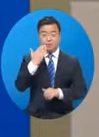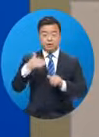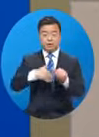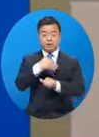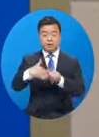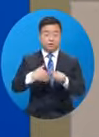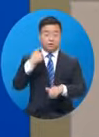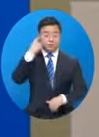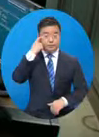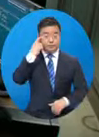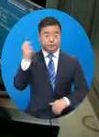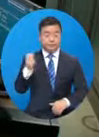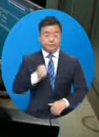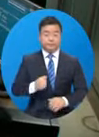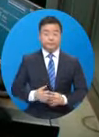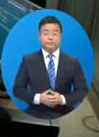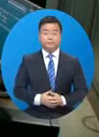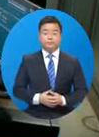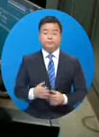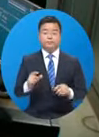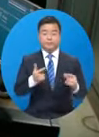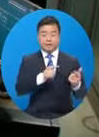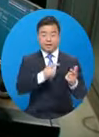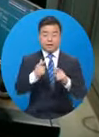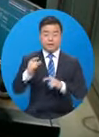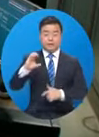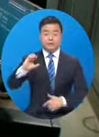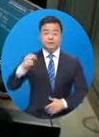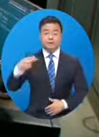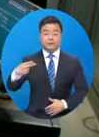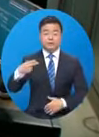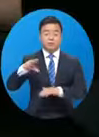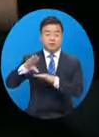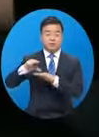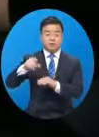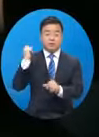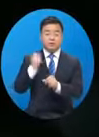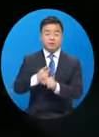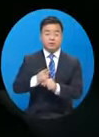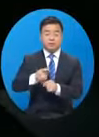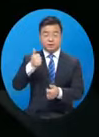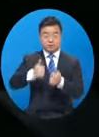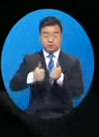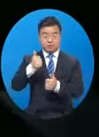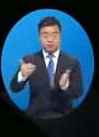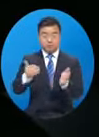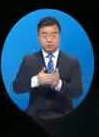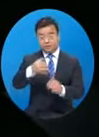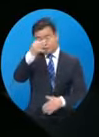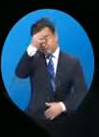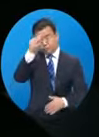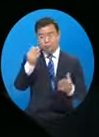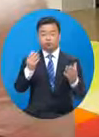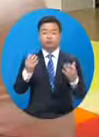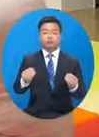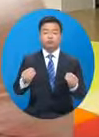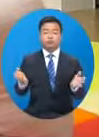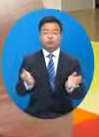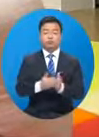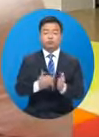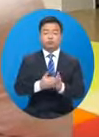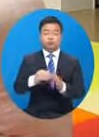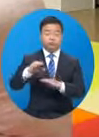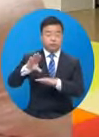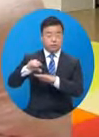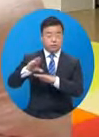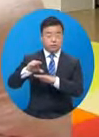아닌가 생각이 됩니다. 다채널 방송은 이미 시험 방송을 통해 기술적 준비도 마쳤지만 시청률과 광고